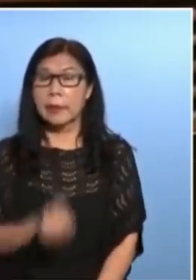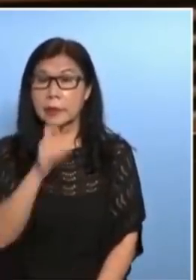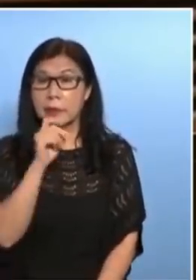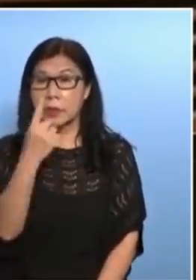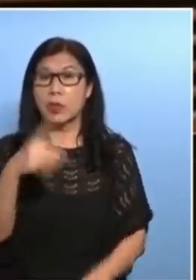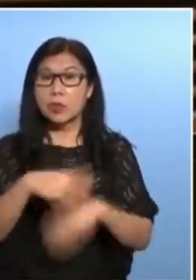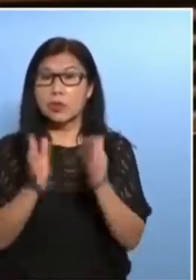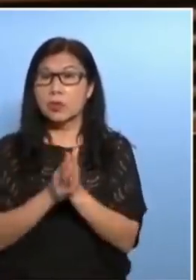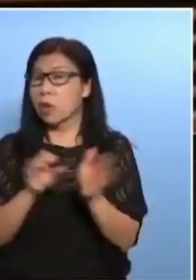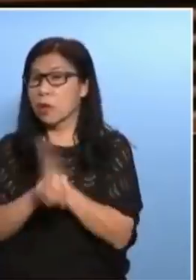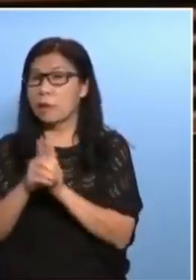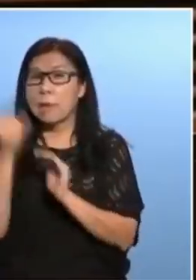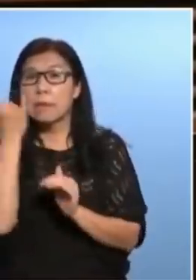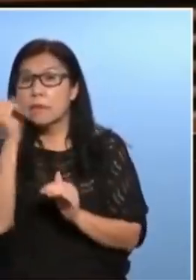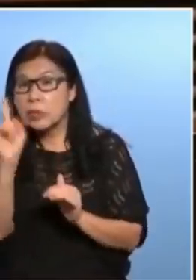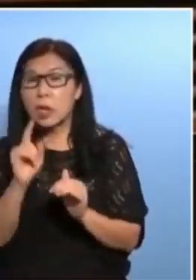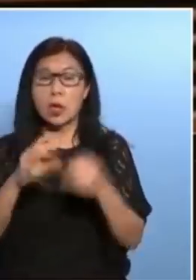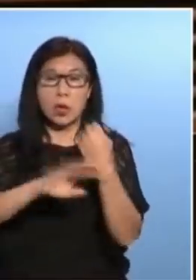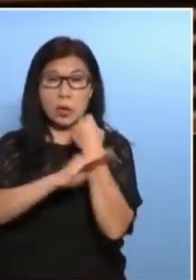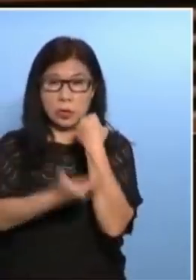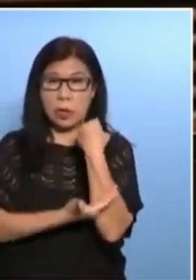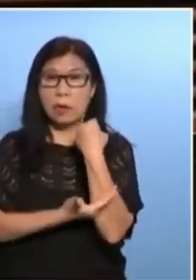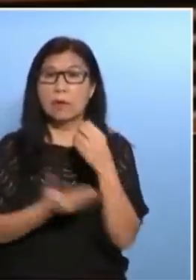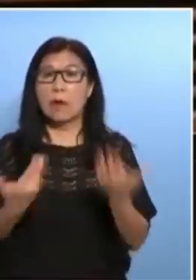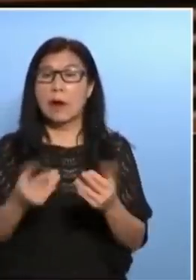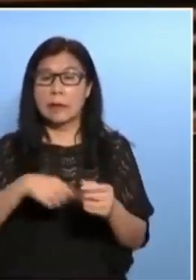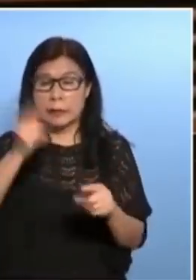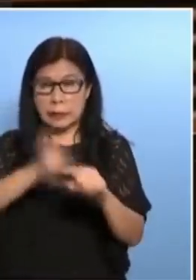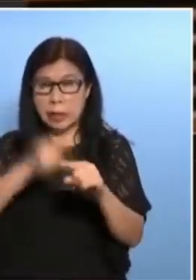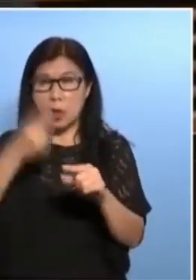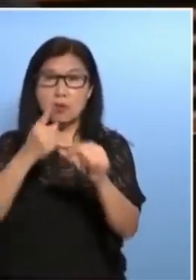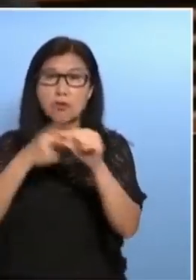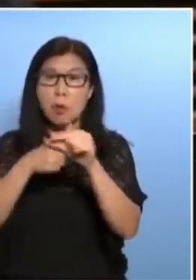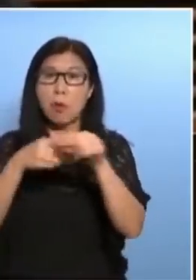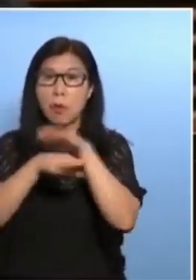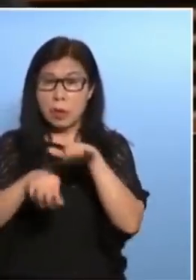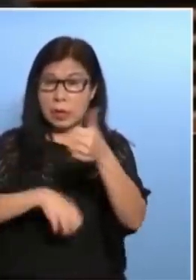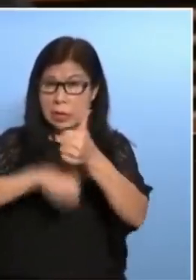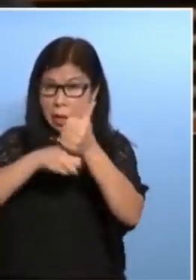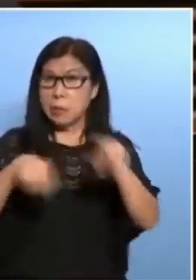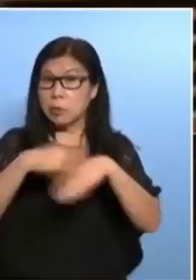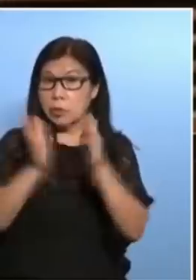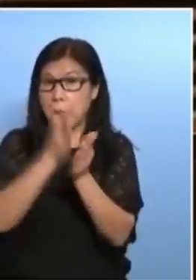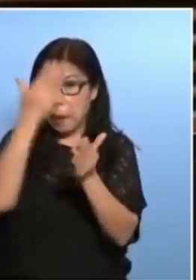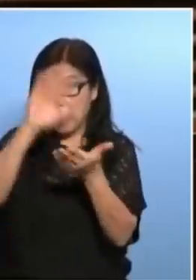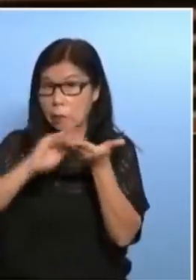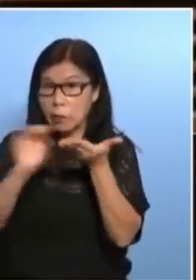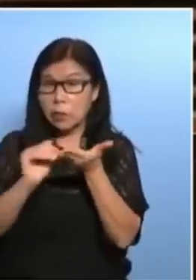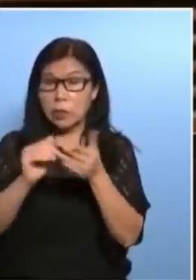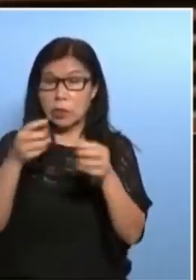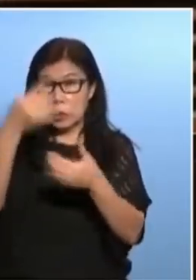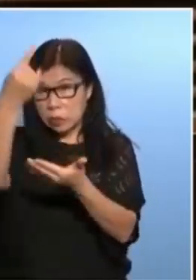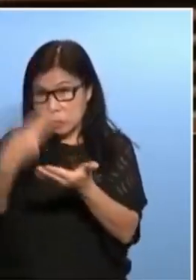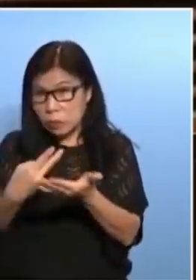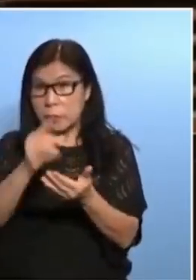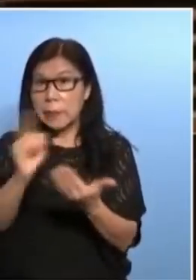完全缺乏法律知識，只是擁有常識或者對中文是有基本了解的人，去看一看這條條